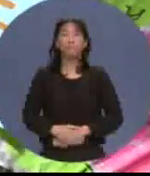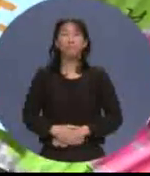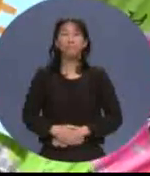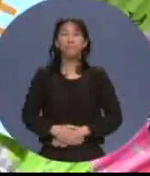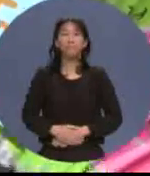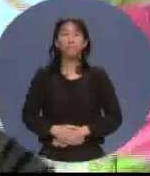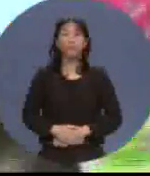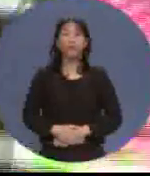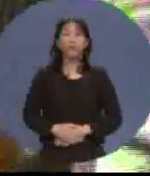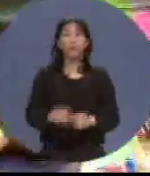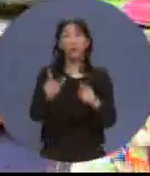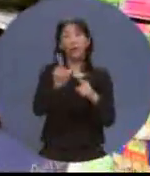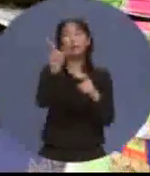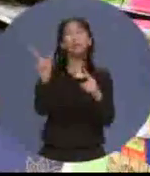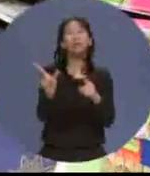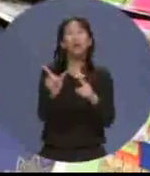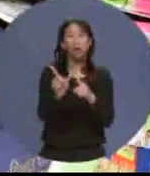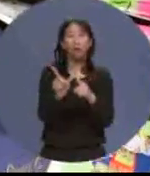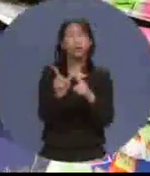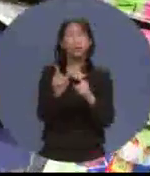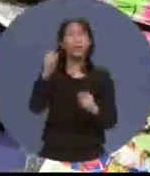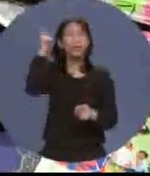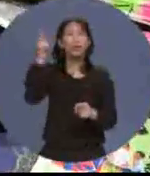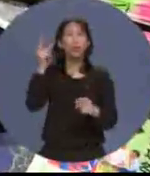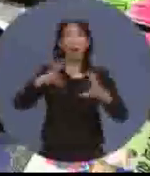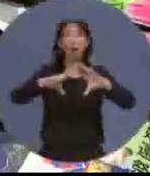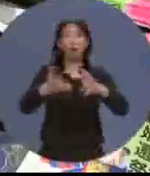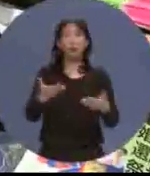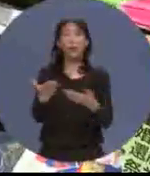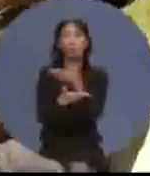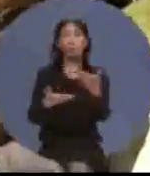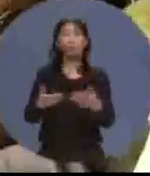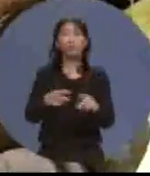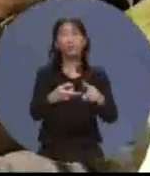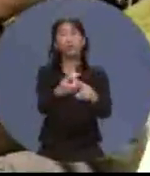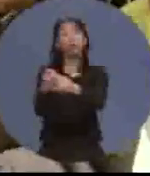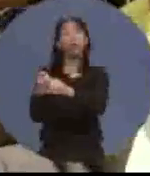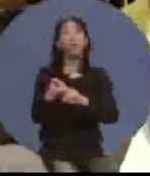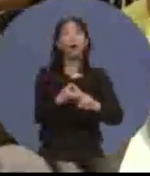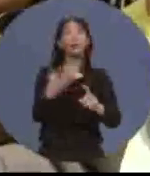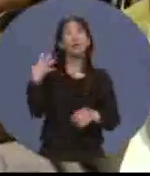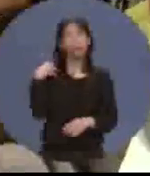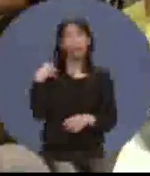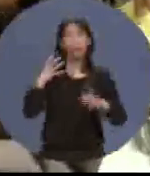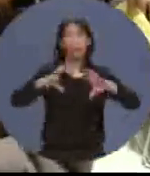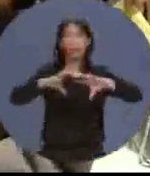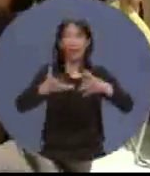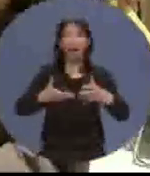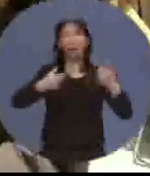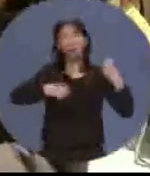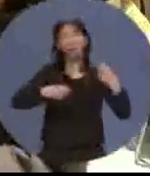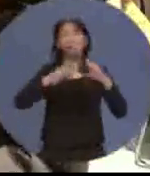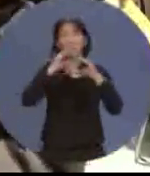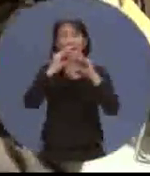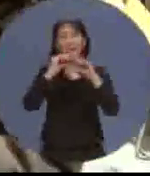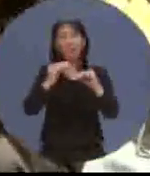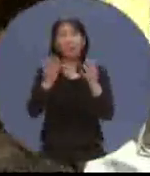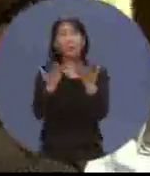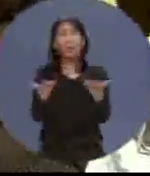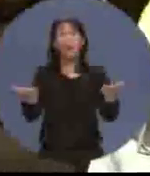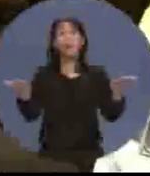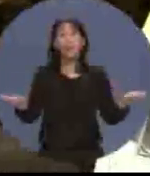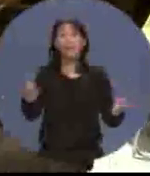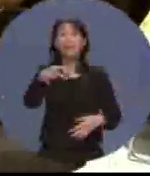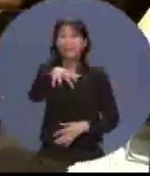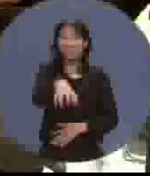そして NPO 法人生駒国際交流協会による世界の楽器を集めた展示ブースで